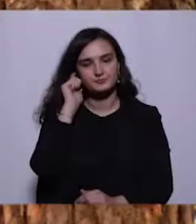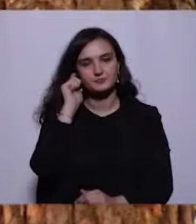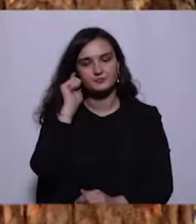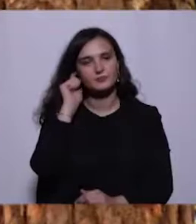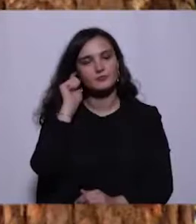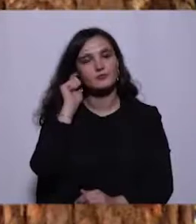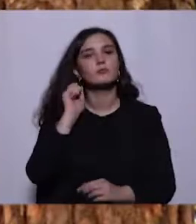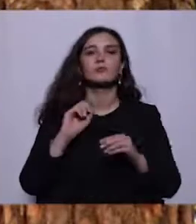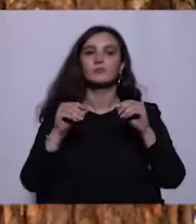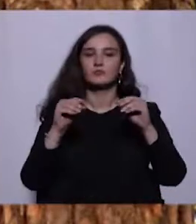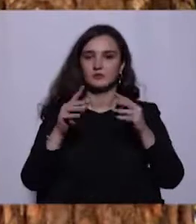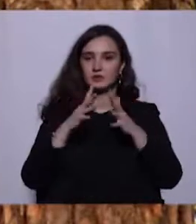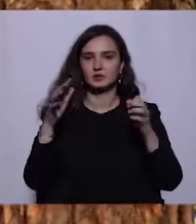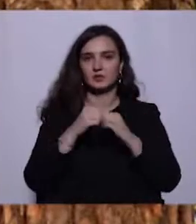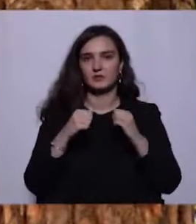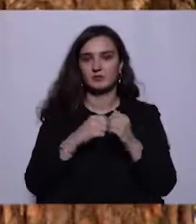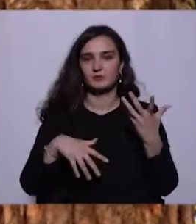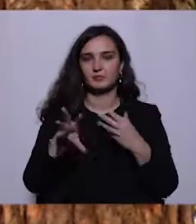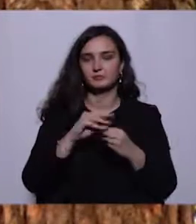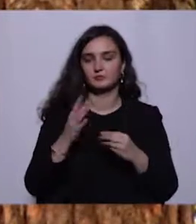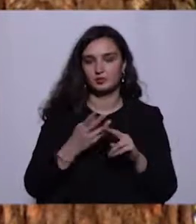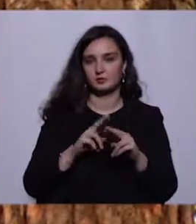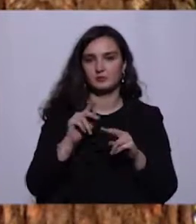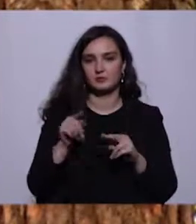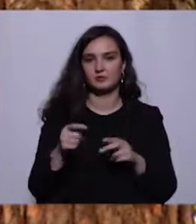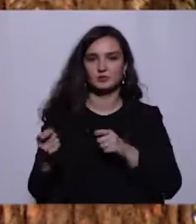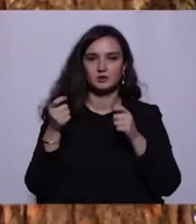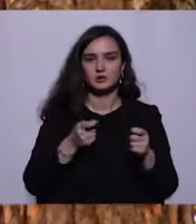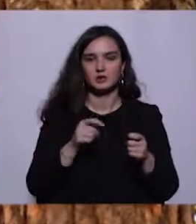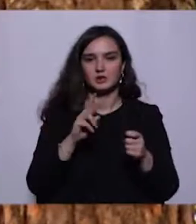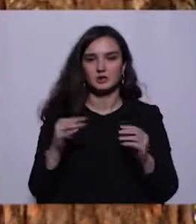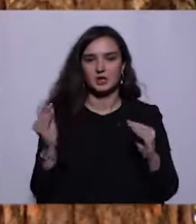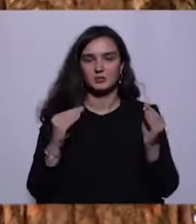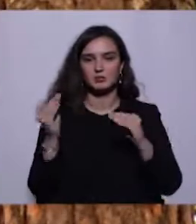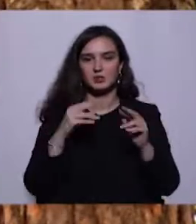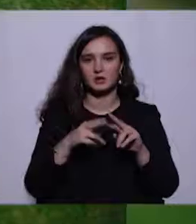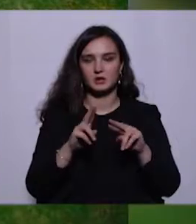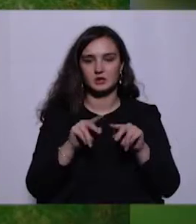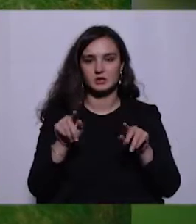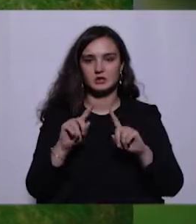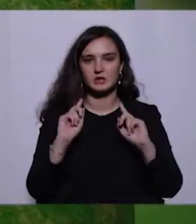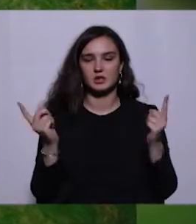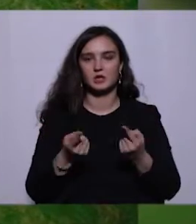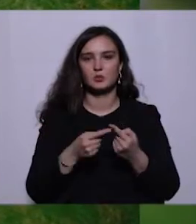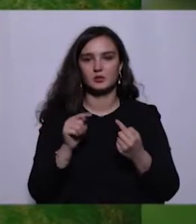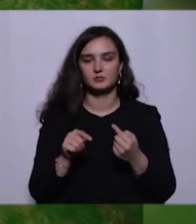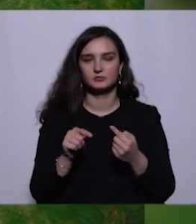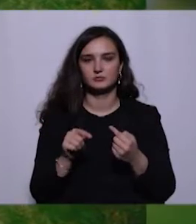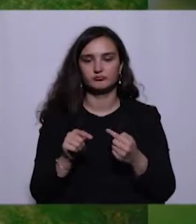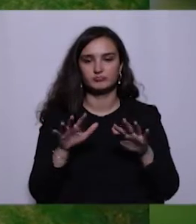ის ქვიშაქვის დიდი ლოდები, რომლებიც მოტანილია და აგებულია აი ეს წრიული